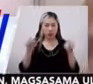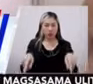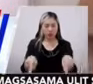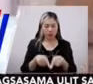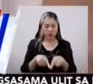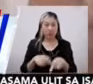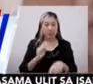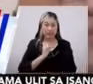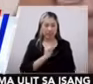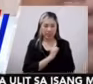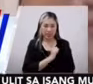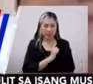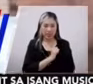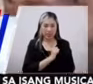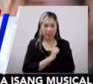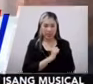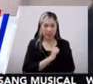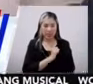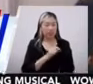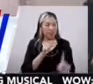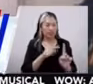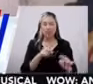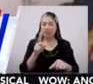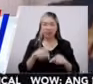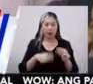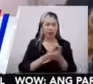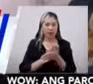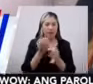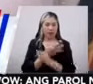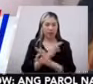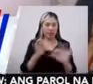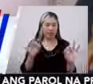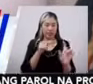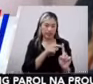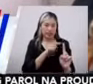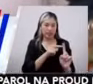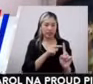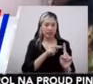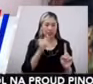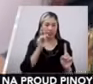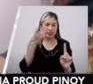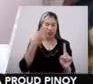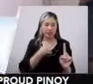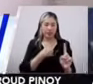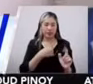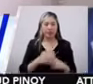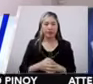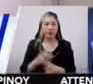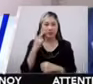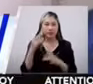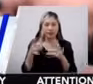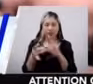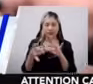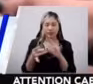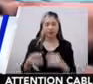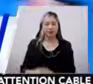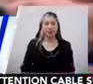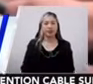Kaya hindi talaga makakalaya sa ngayon ang dating alkalde. Narito po ang pahayag.